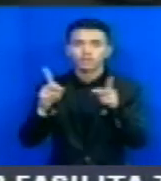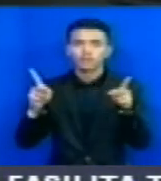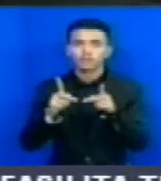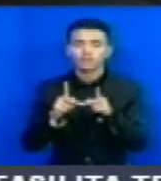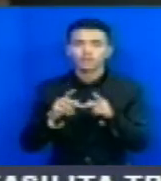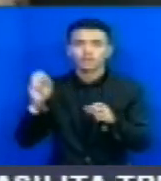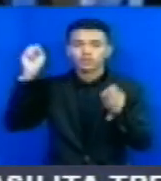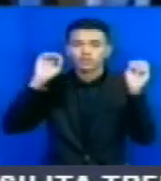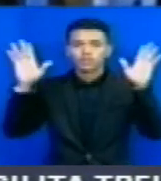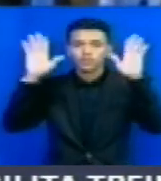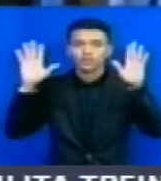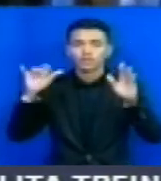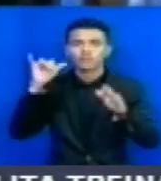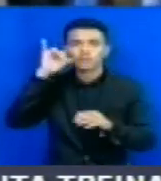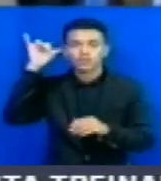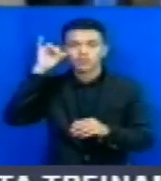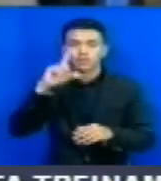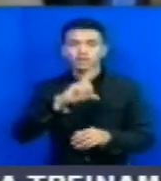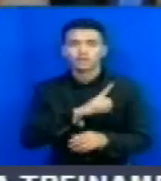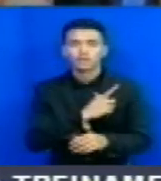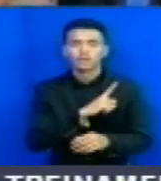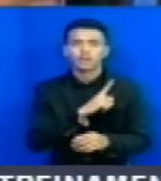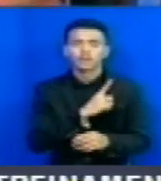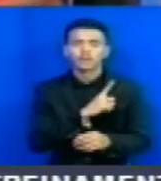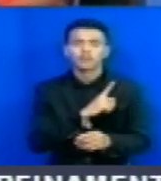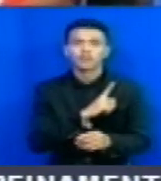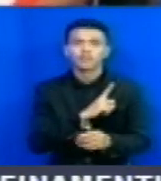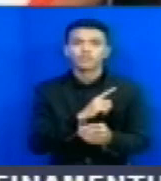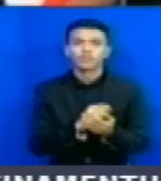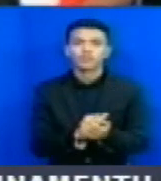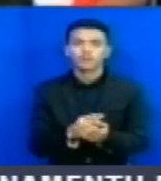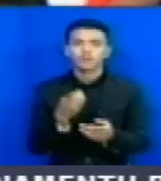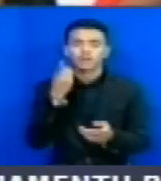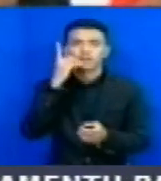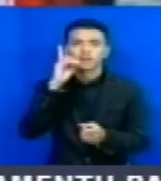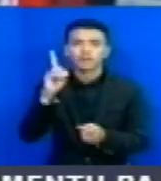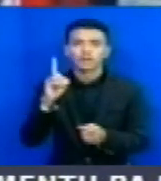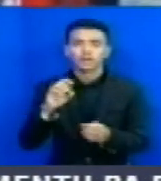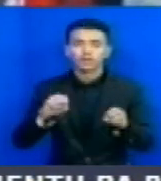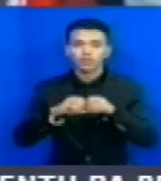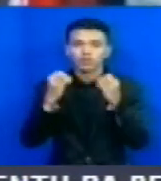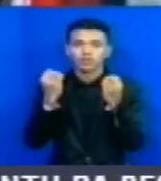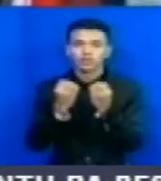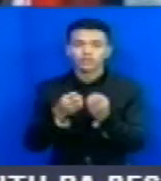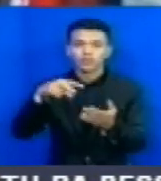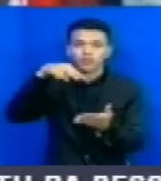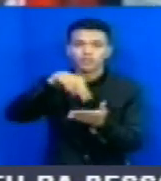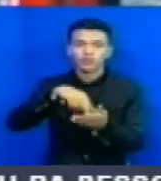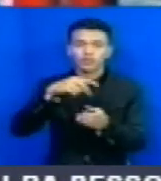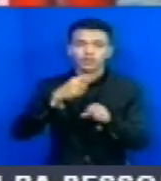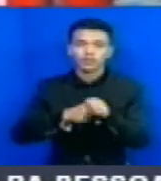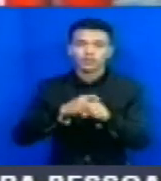atulari Domingo Orsei, Eis General Reformado lere anan Timur deklara, organizasyon nebe existi ha